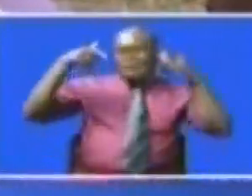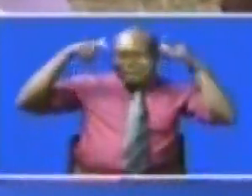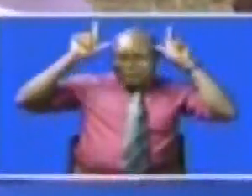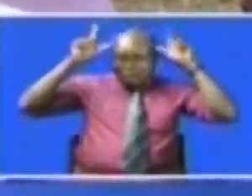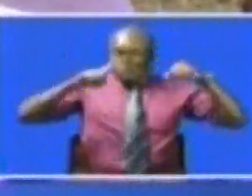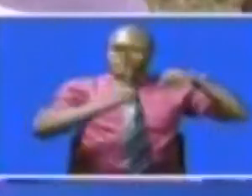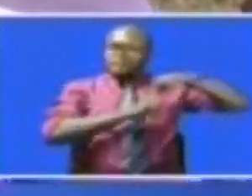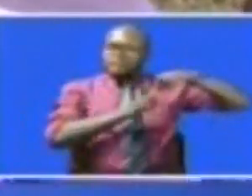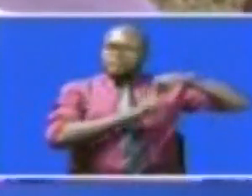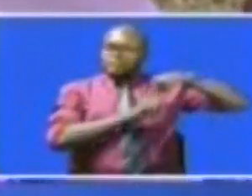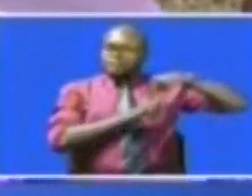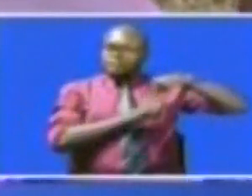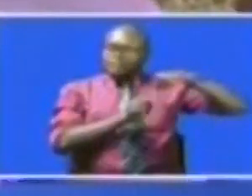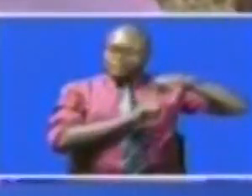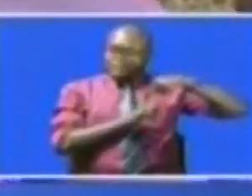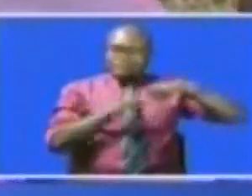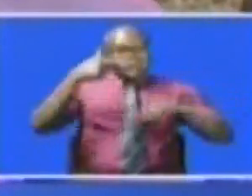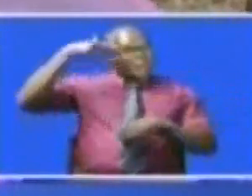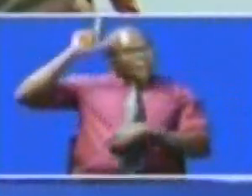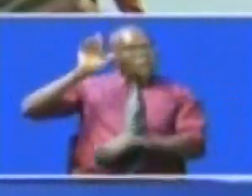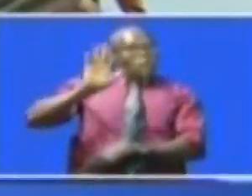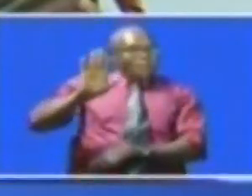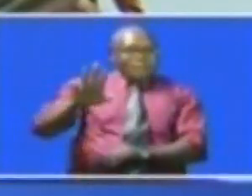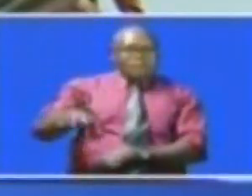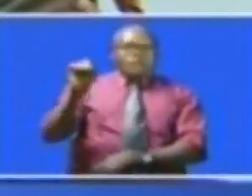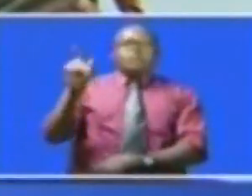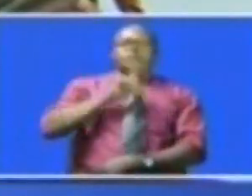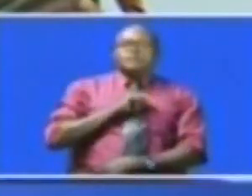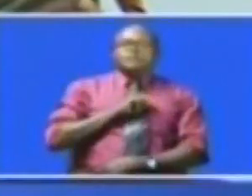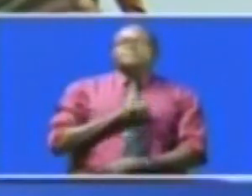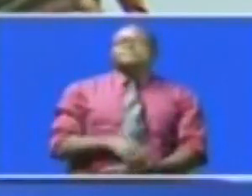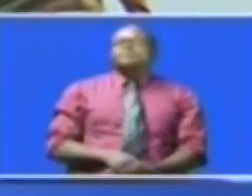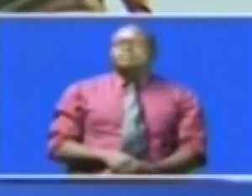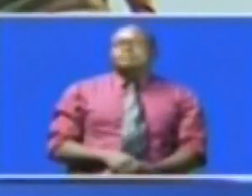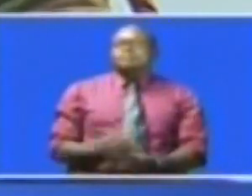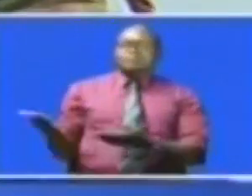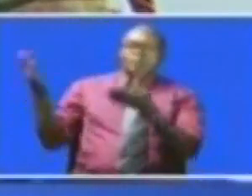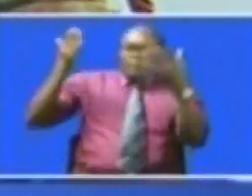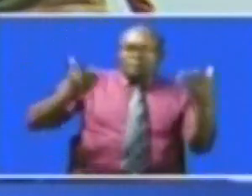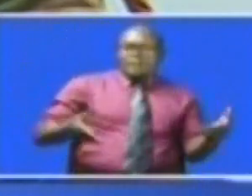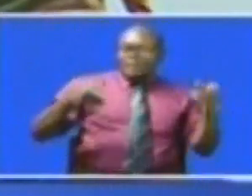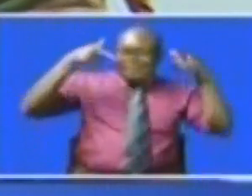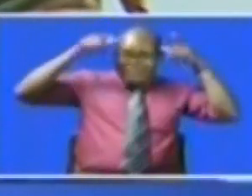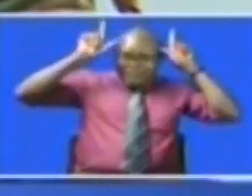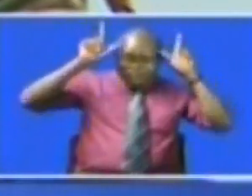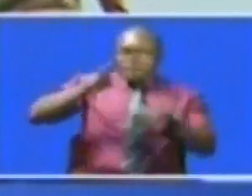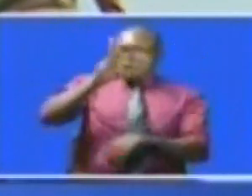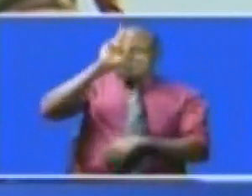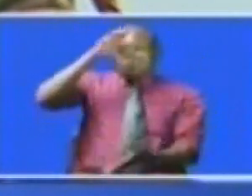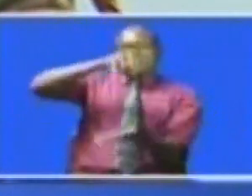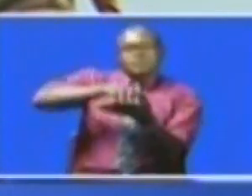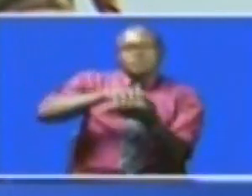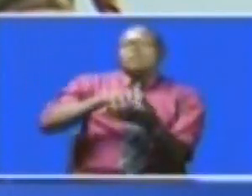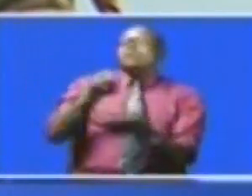sita. Six cows, ile yake kabisa. Waka ng'ombe tukasileta hapo kwa police station ili